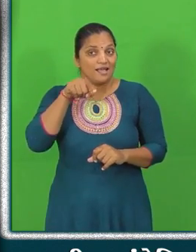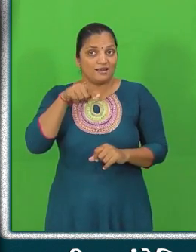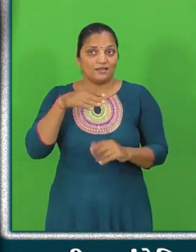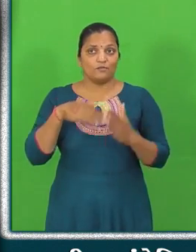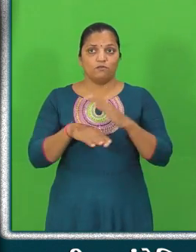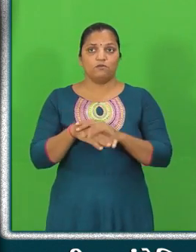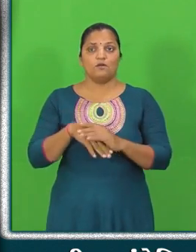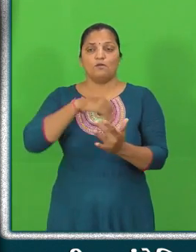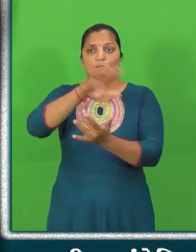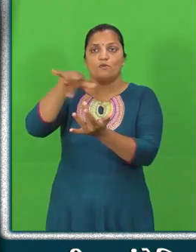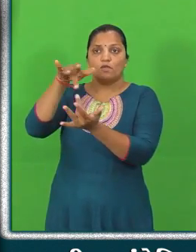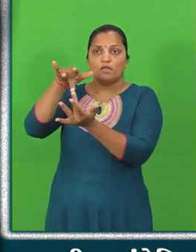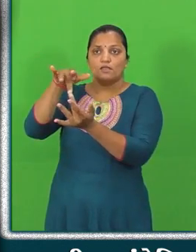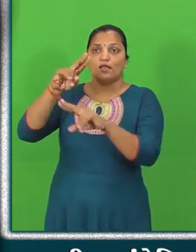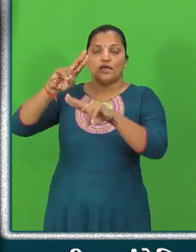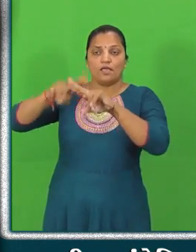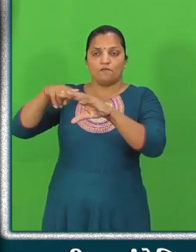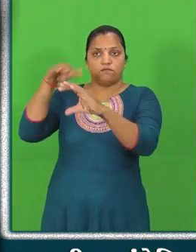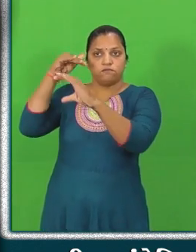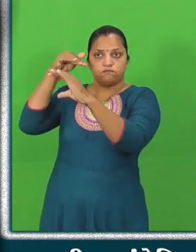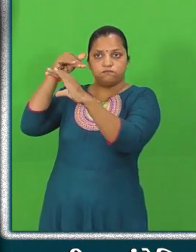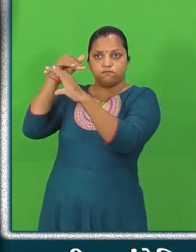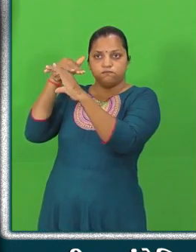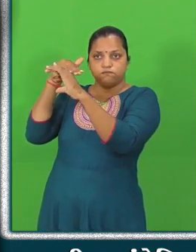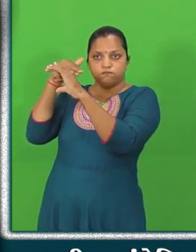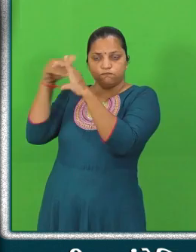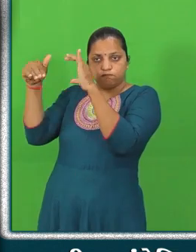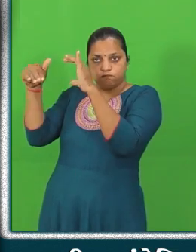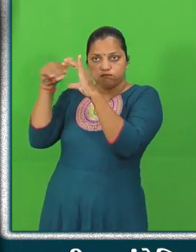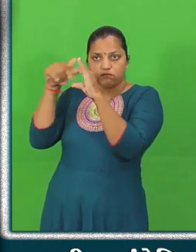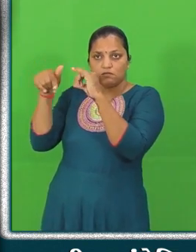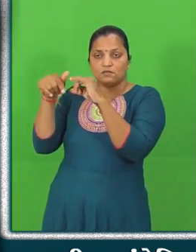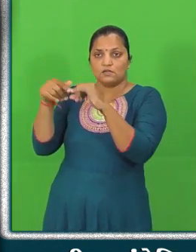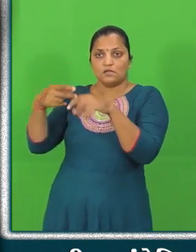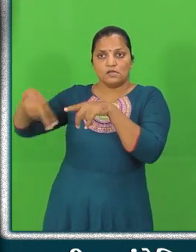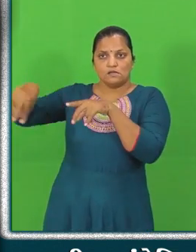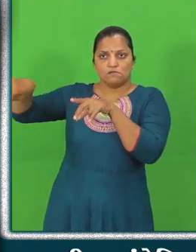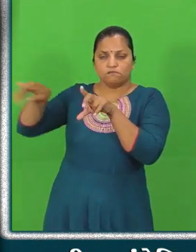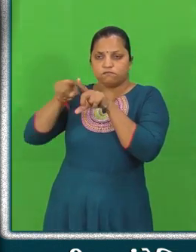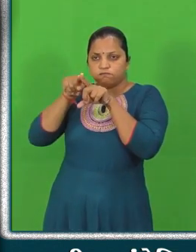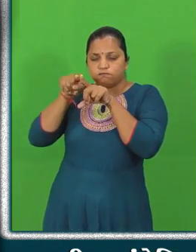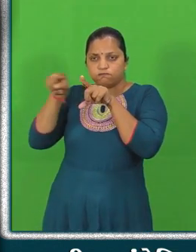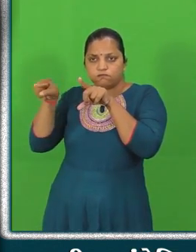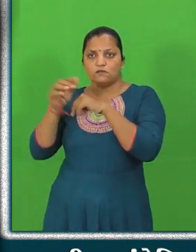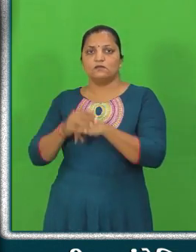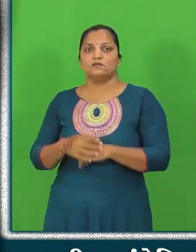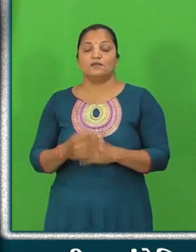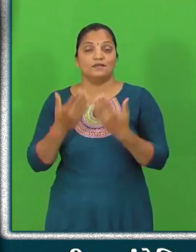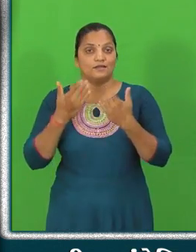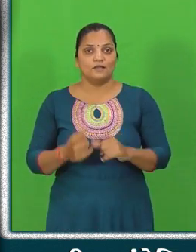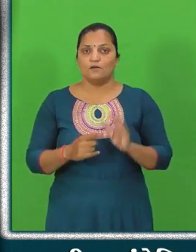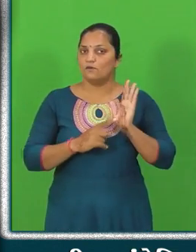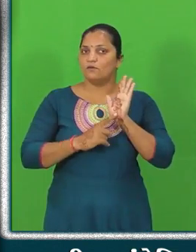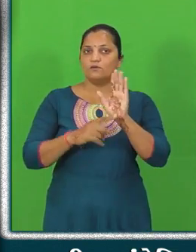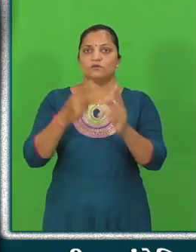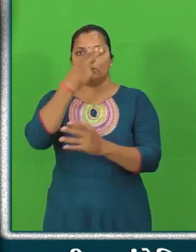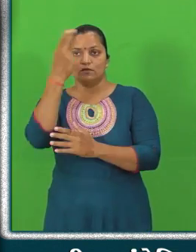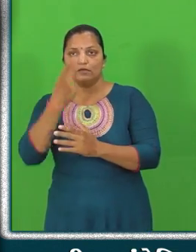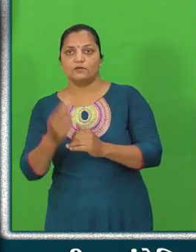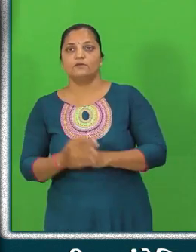આમાં મુખ્ય કેન્દ્ર એટલે એફમાંથી પસાર થતું કિરણ સમાંતર થાય। ઓકે, જોઈએ આપણે